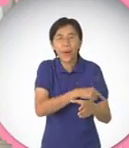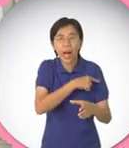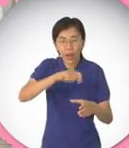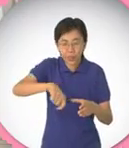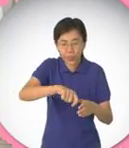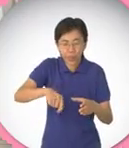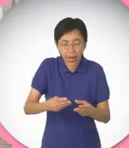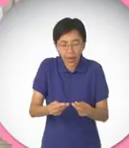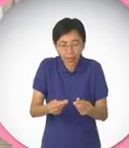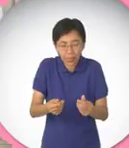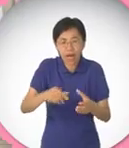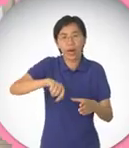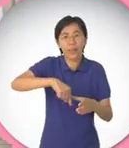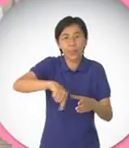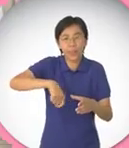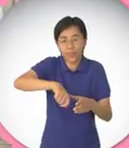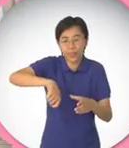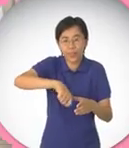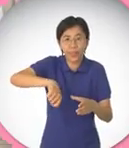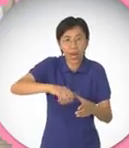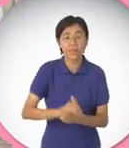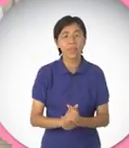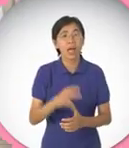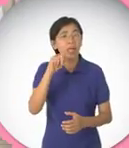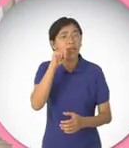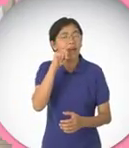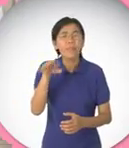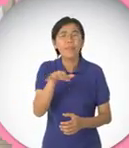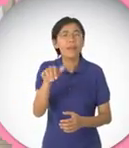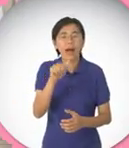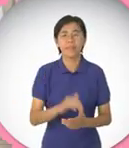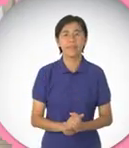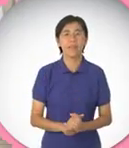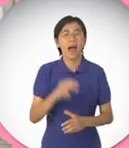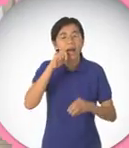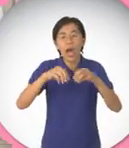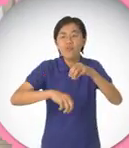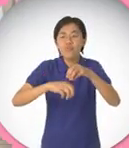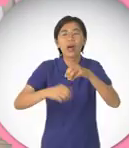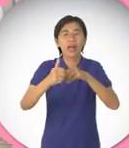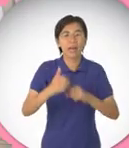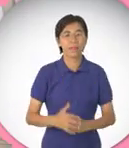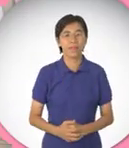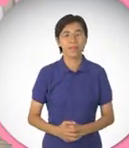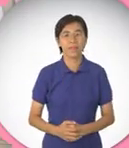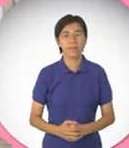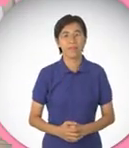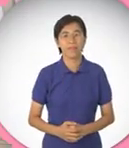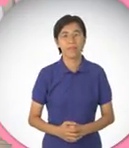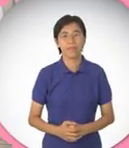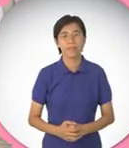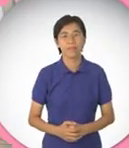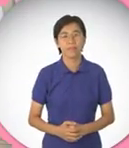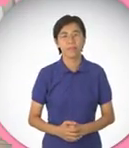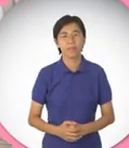น้ำเย็นและเกลือเราใช้น้ำประปาได้เลยไหมคร ับ ใช้น้ำประปาได้เลยค่ะ ครับ หรือบางทีถ้าห้องครั